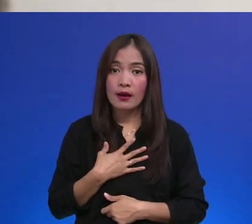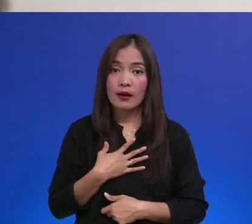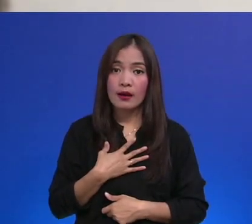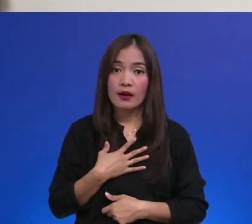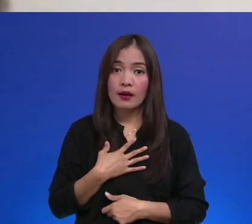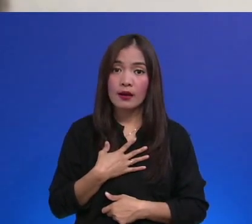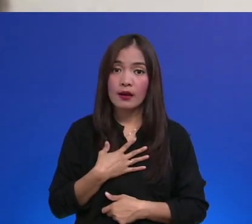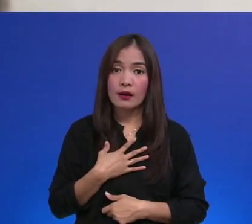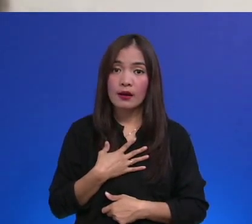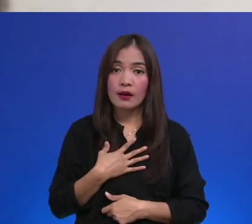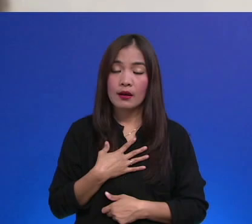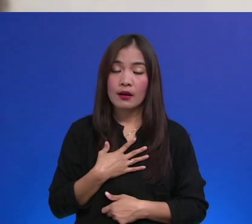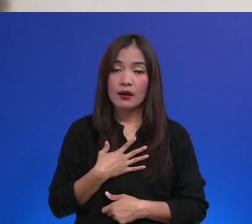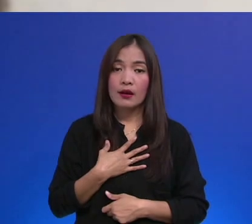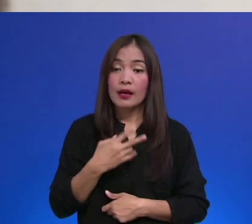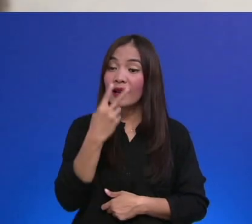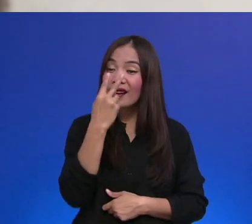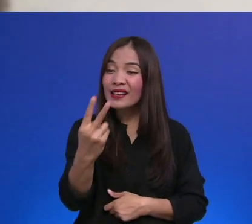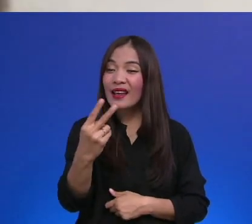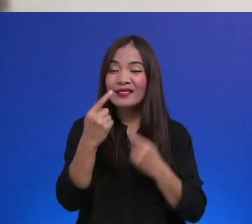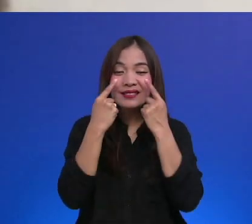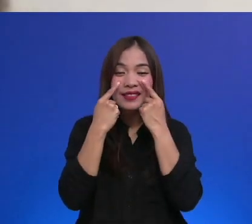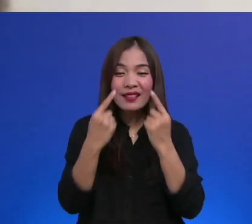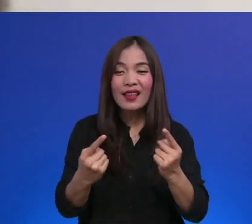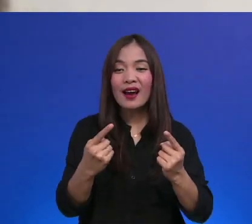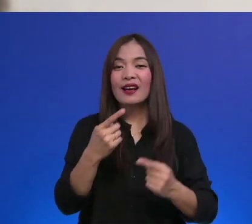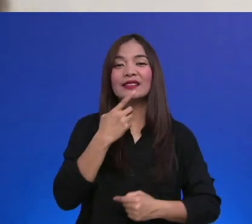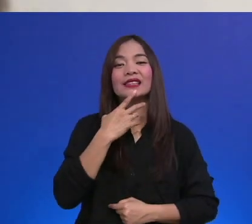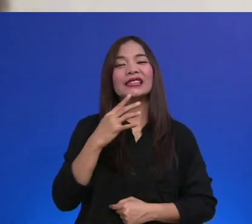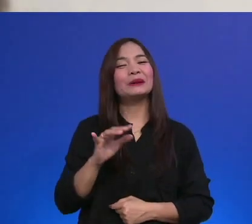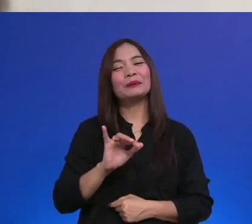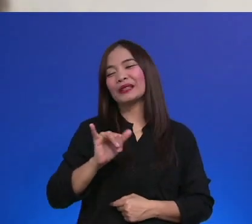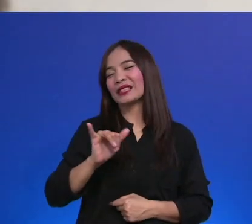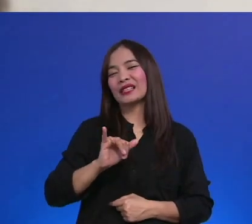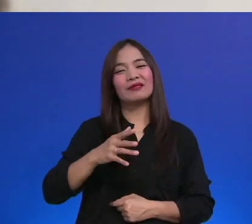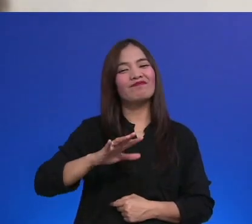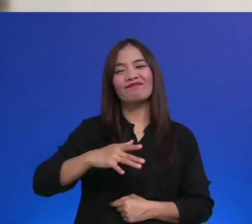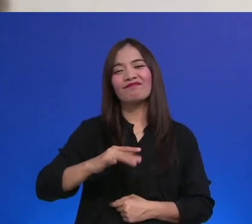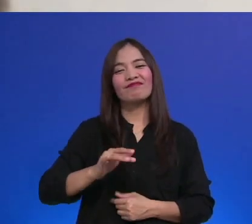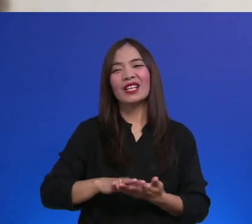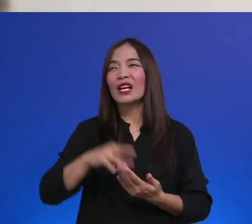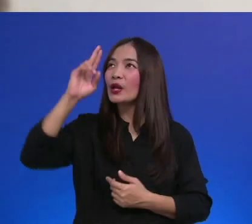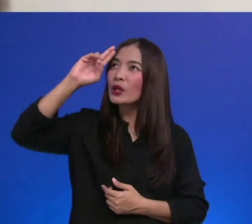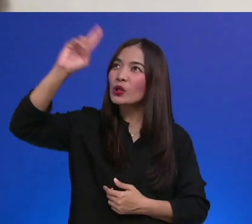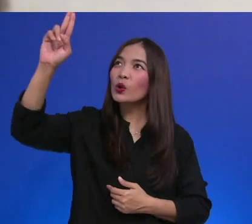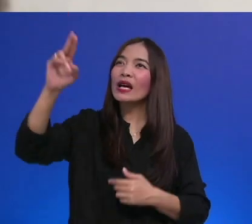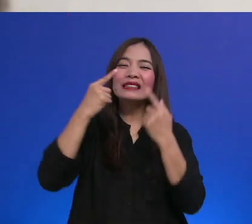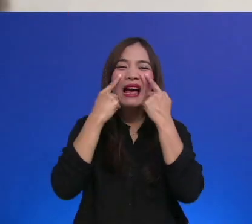kita melihat kenyataan seakan-akan Tuhan tidak hadir